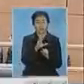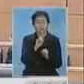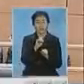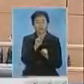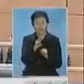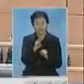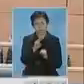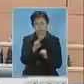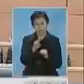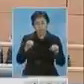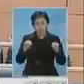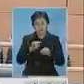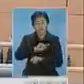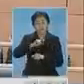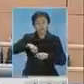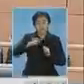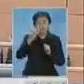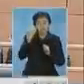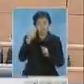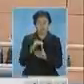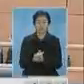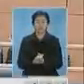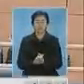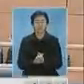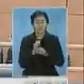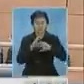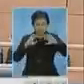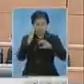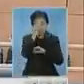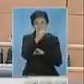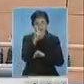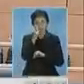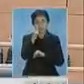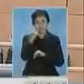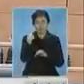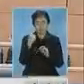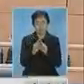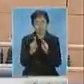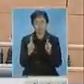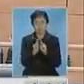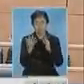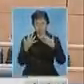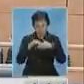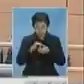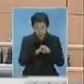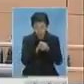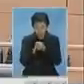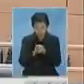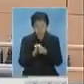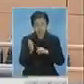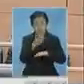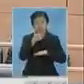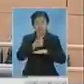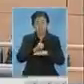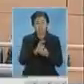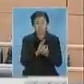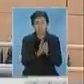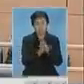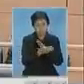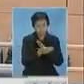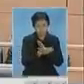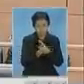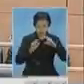2552รัฐบาลนายอภิสิทธิ์เวชชาชีวะก็ตั้งคณะกรรมการสมานฉันท์เพื่อปฏิรูปการเมืองและศึกษาการแก้